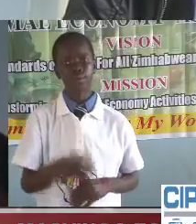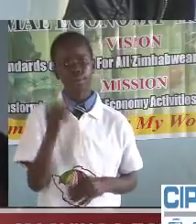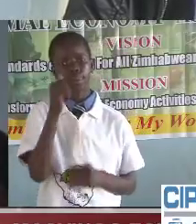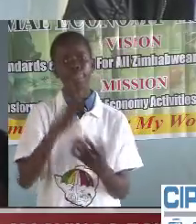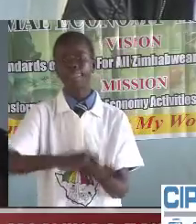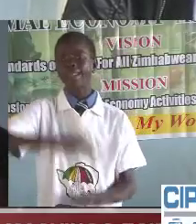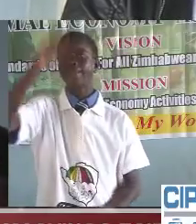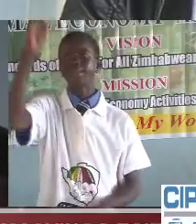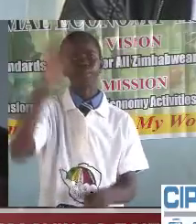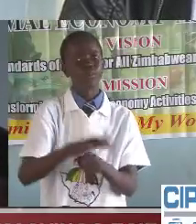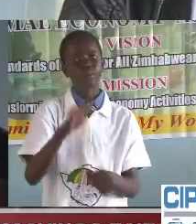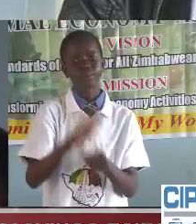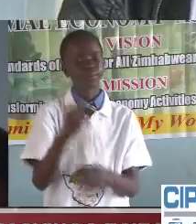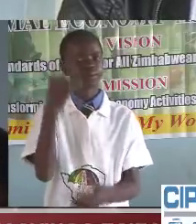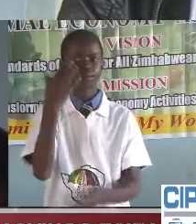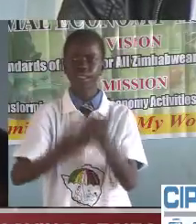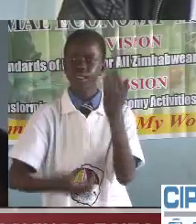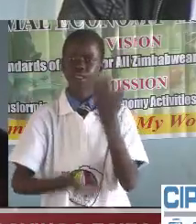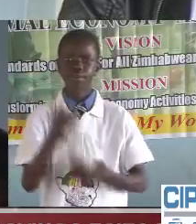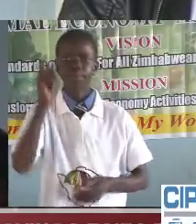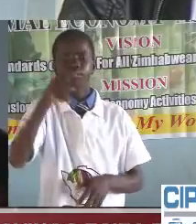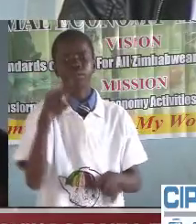kudaro munhu wakaremara